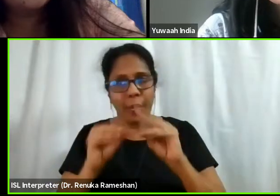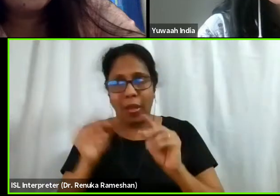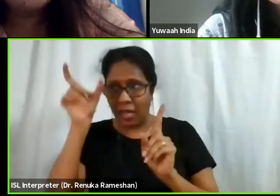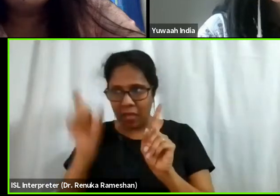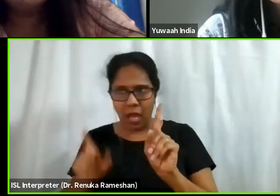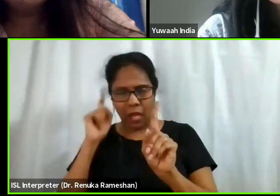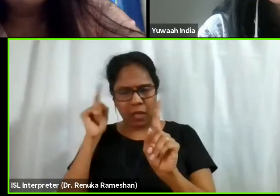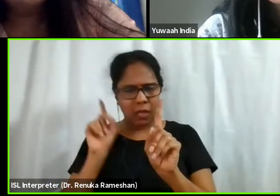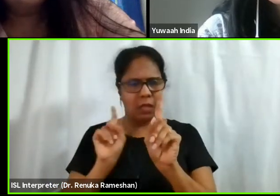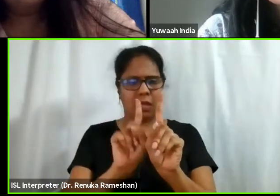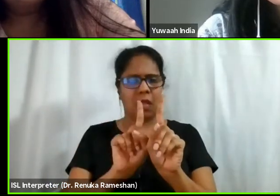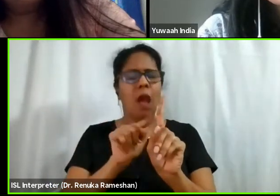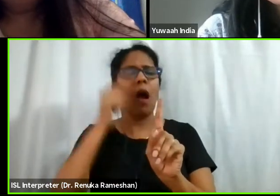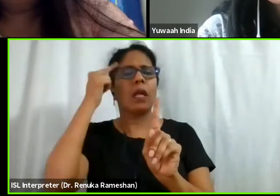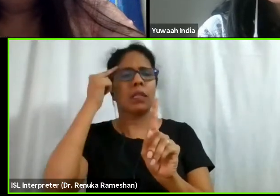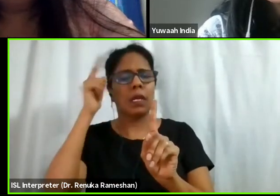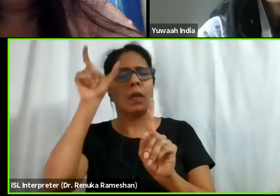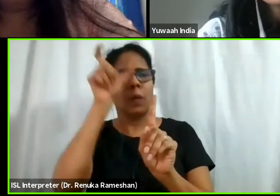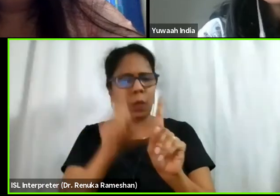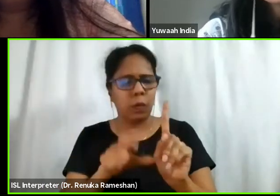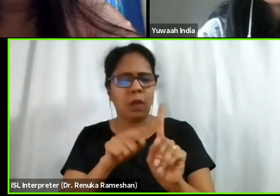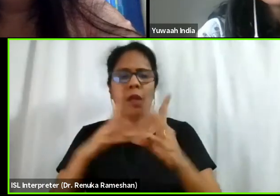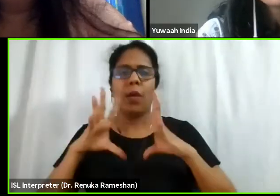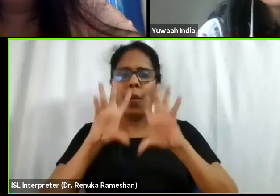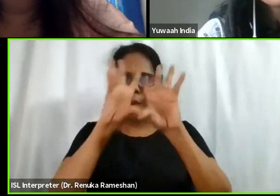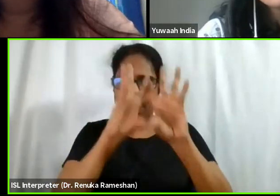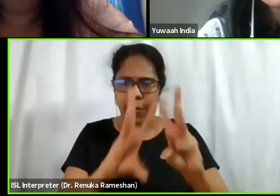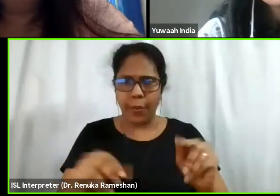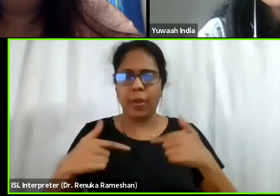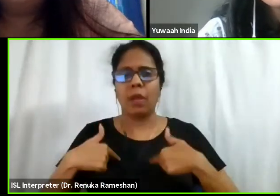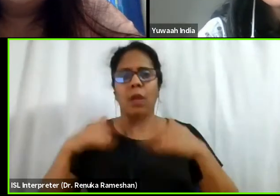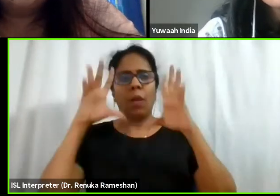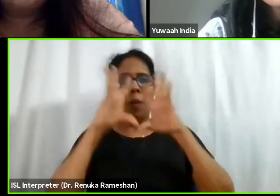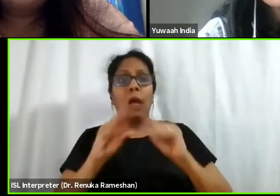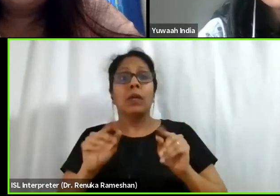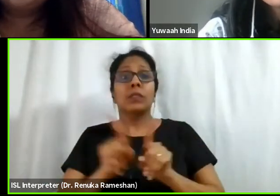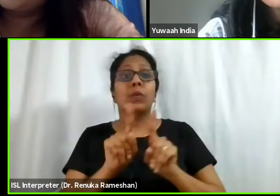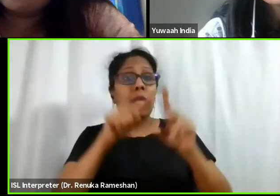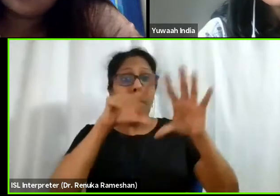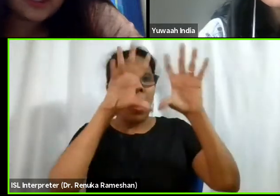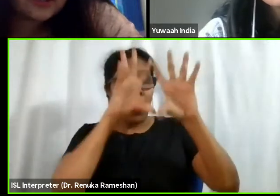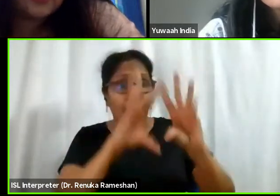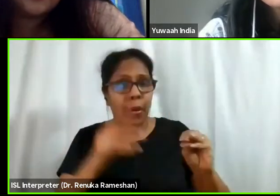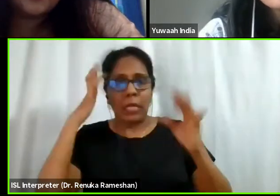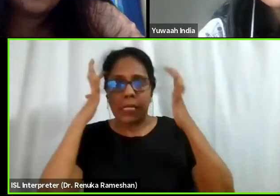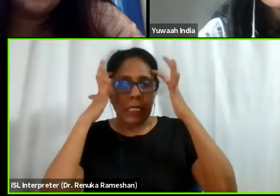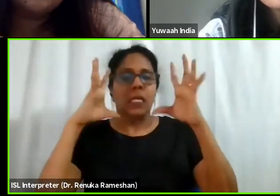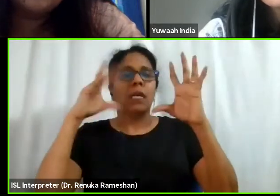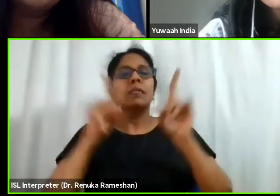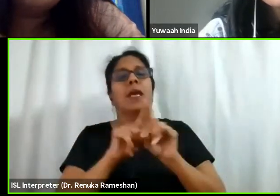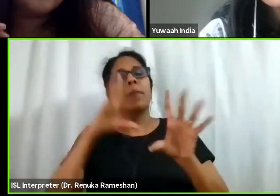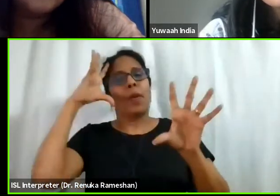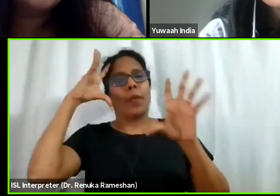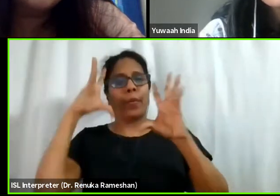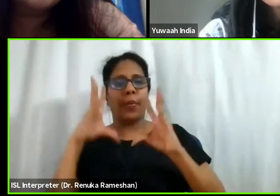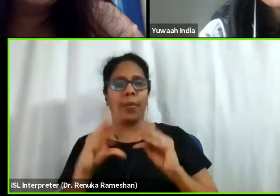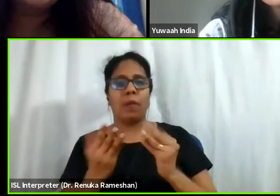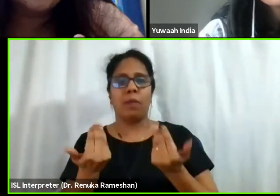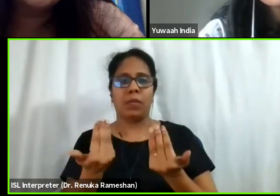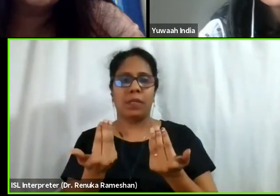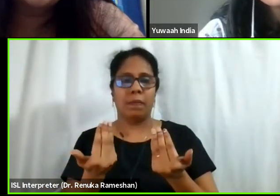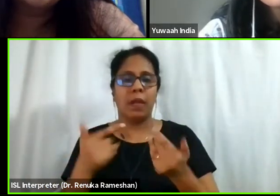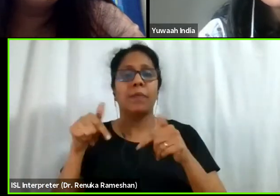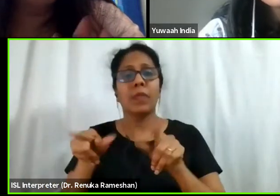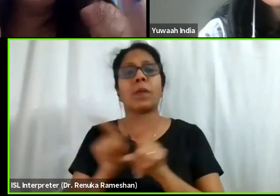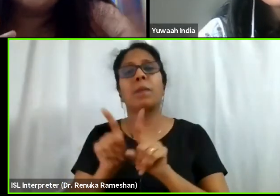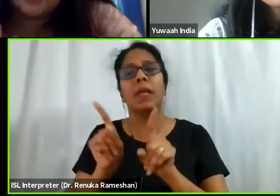समझता है तो उसको शायद थोड़ी एंजाइटी कम होती है. एक तो ये तरीका है कि हम उसको मेडिकली